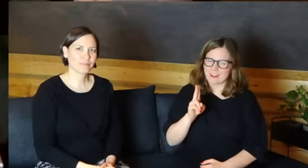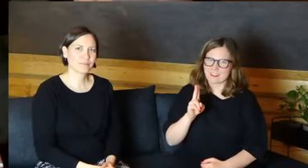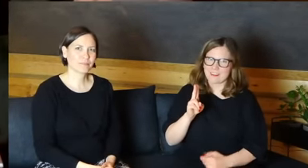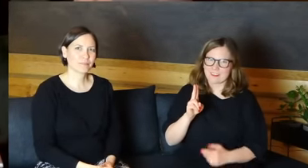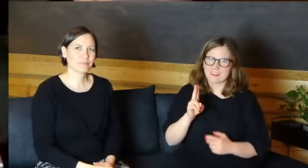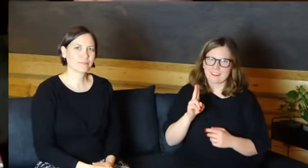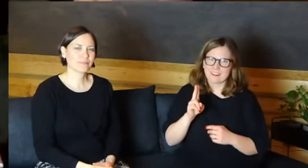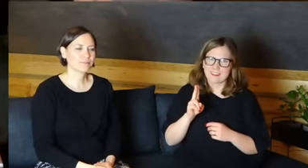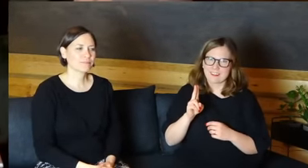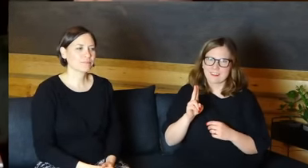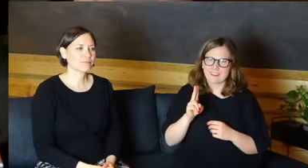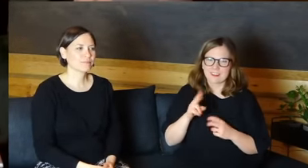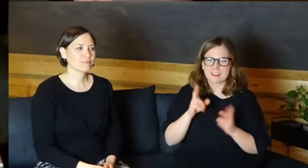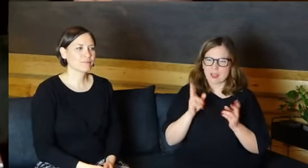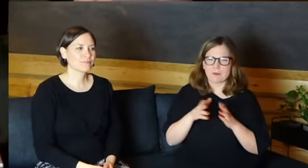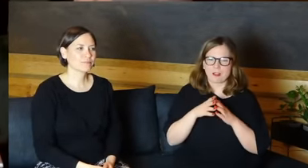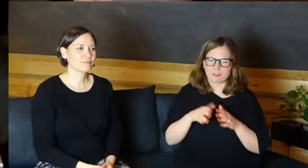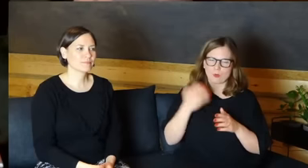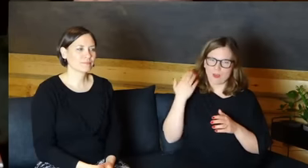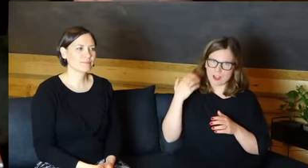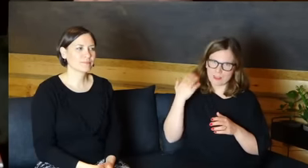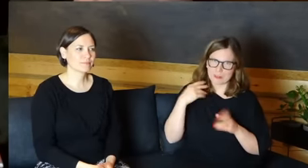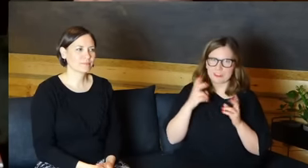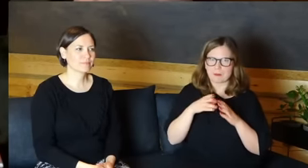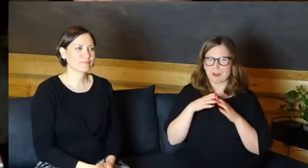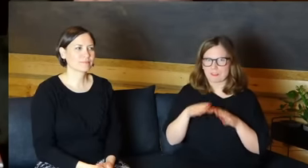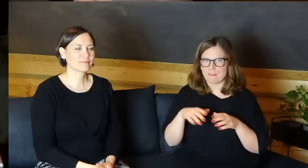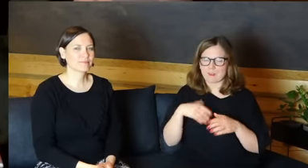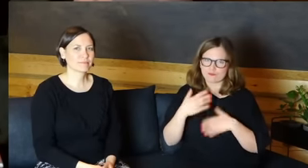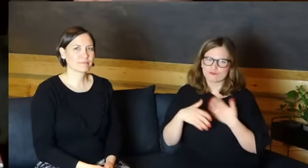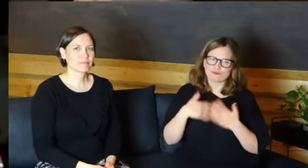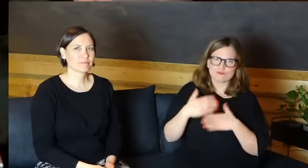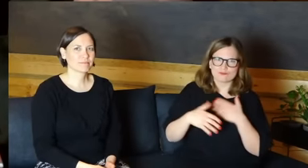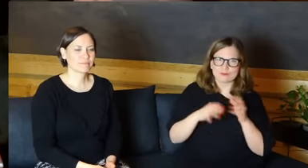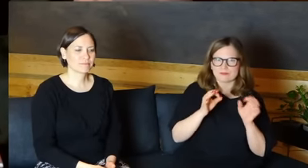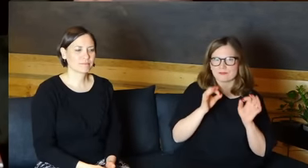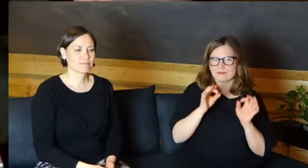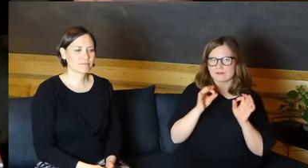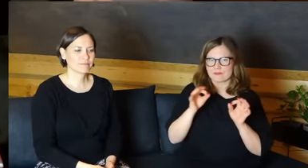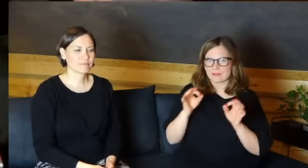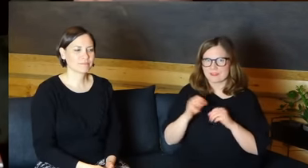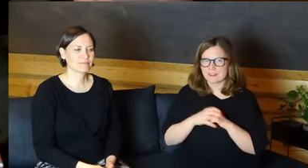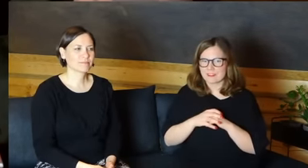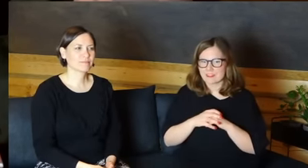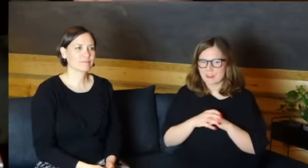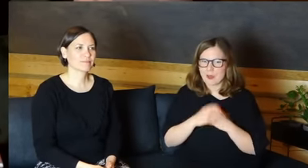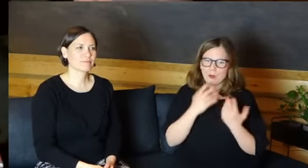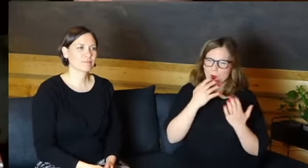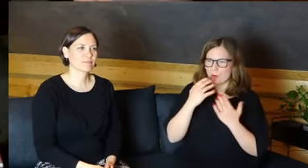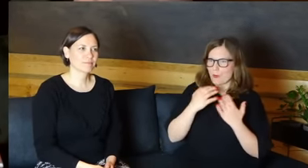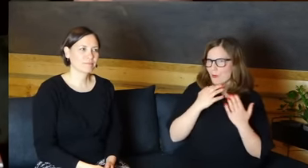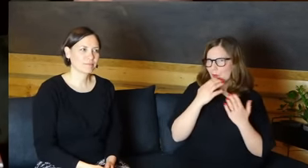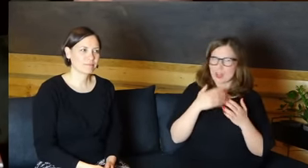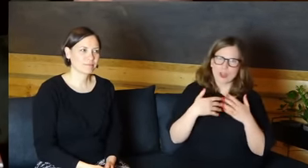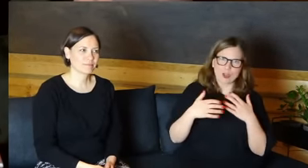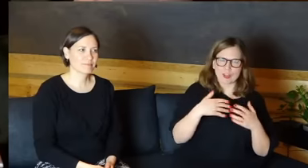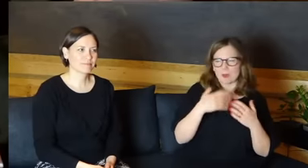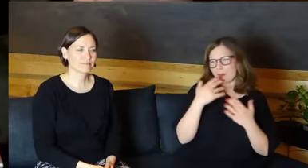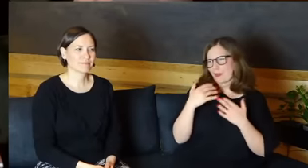meidän samalla hallilla käy, niin niidenkin kanssa on tullut heitettyä kaikkea läppää ja höpöteltyä muutakin.